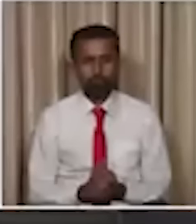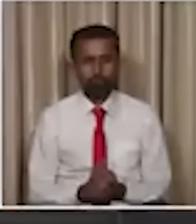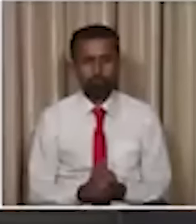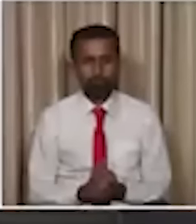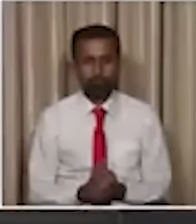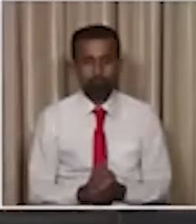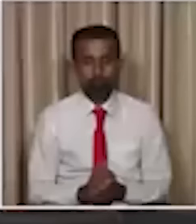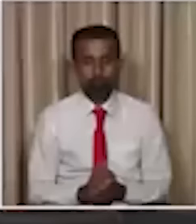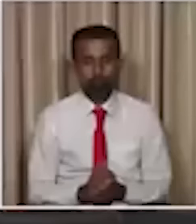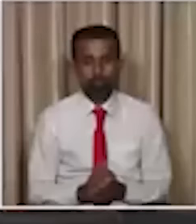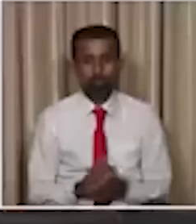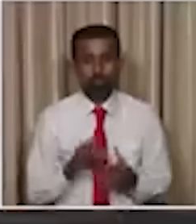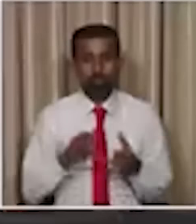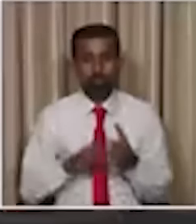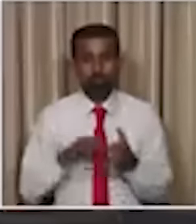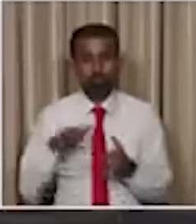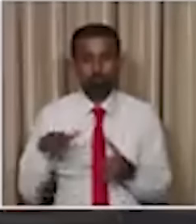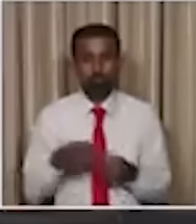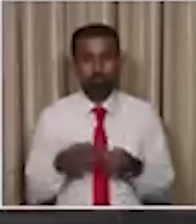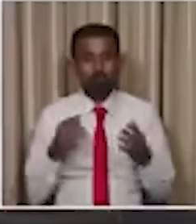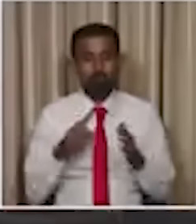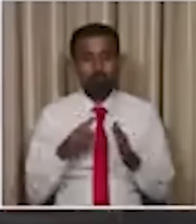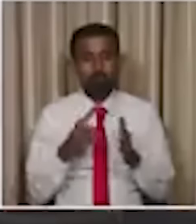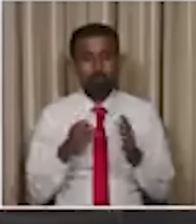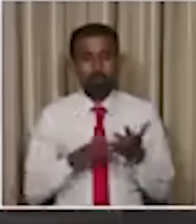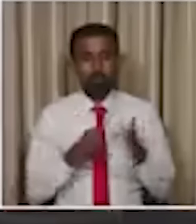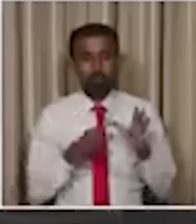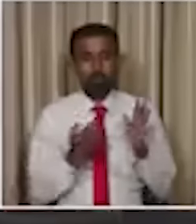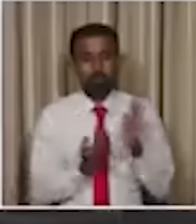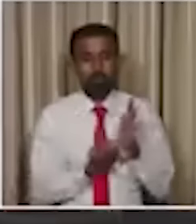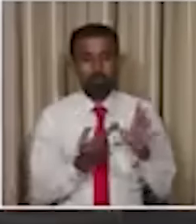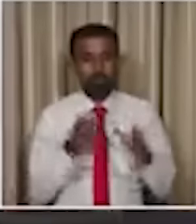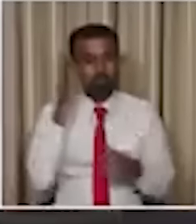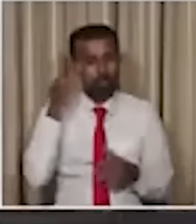ඊළඟට සයින්නමාදු පිපිරීමේදී සාරා ජස්මින් මිය යම සම්බන්ධව